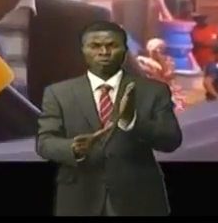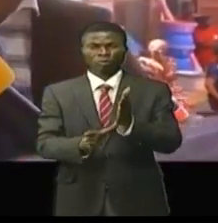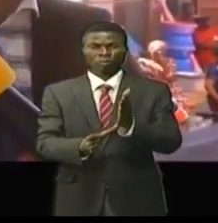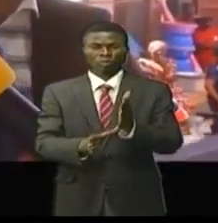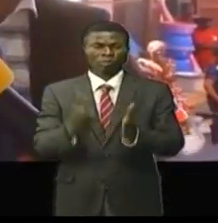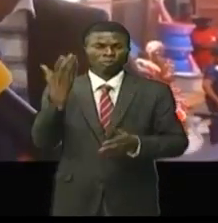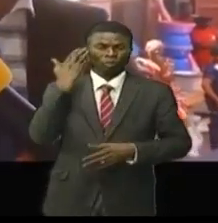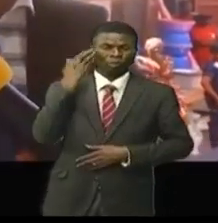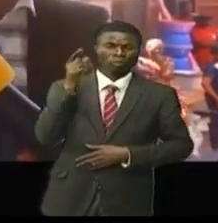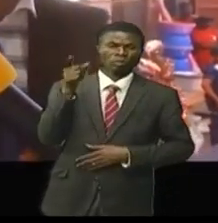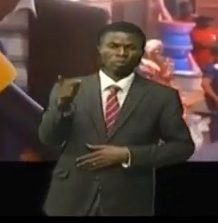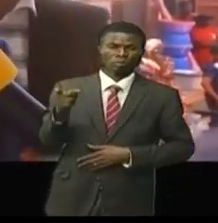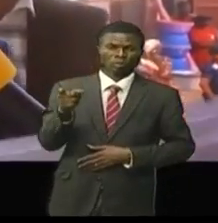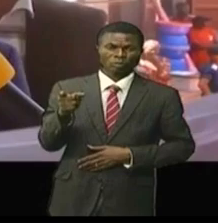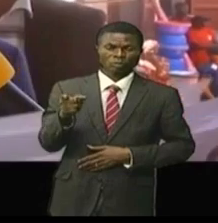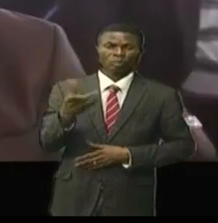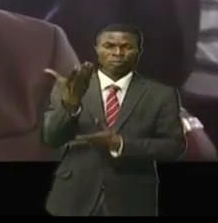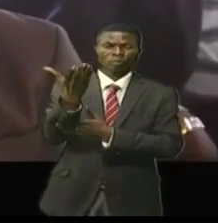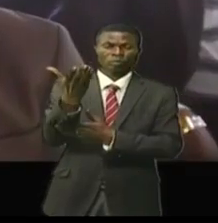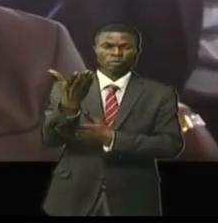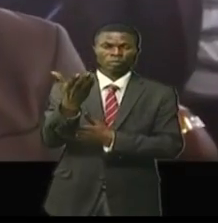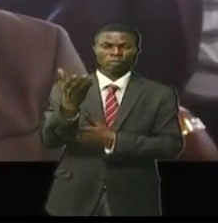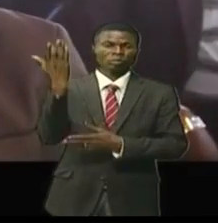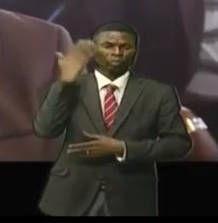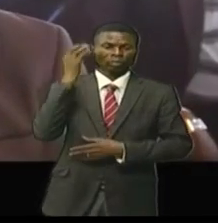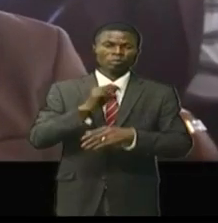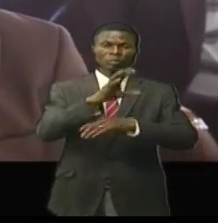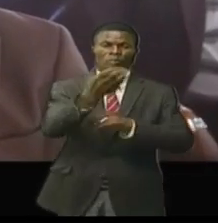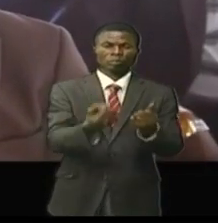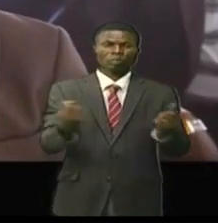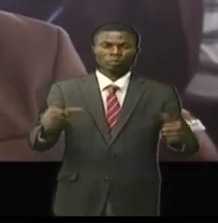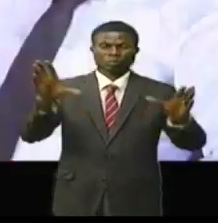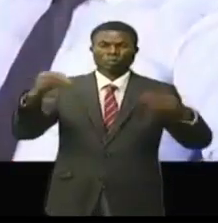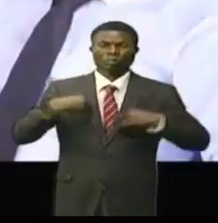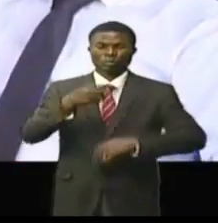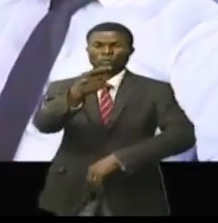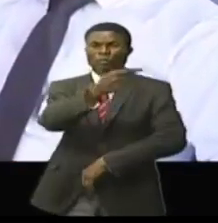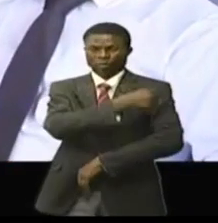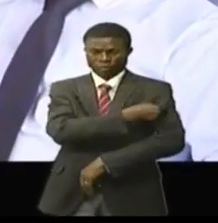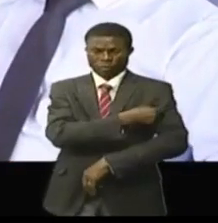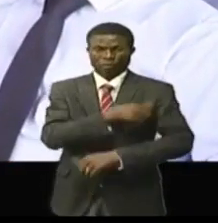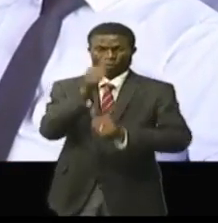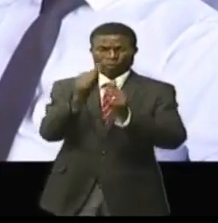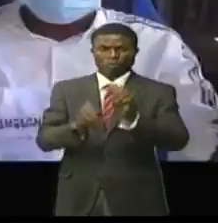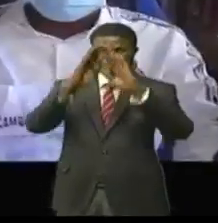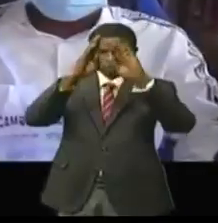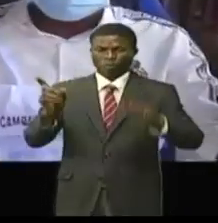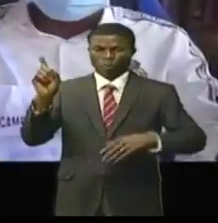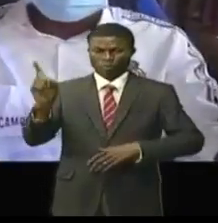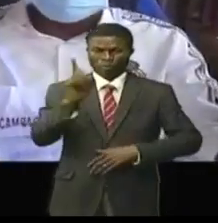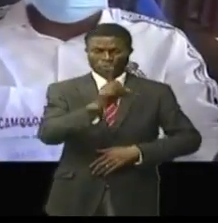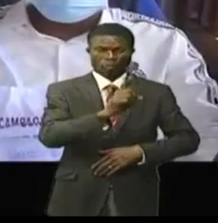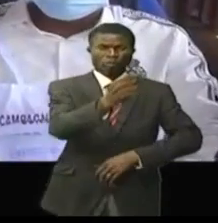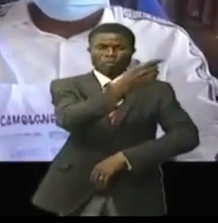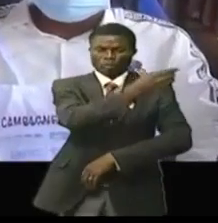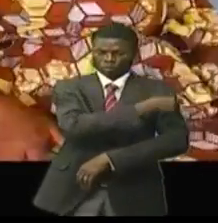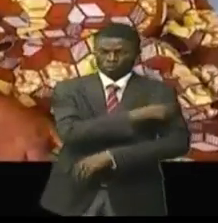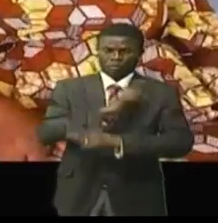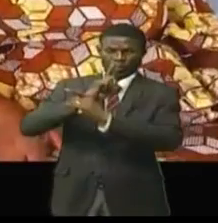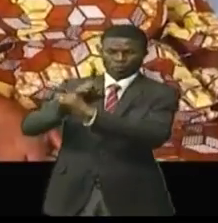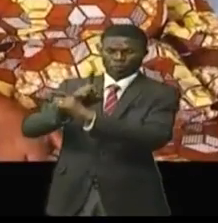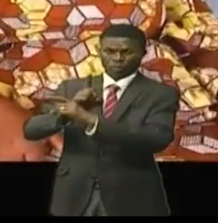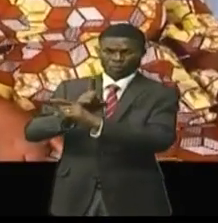Christophe Kondanga-Lemonde, demande aux parents de libérer leurs enfants aux vaccinateurs qui passeront porte à porte pour vacciner, afin de protéger